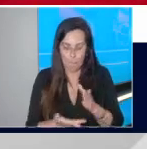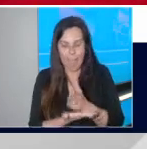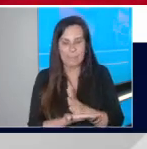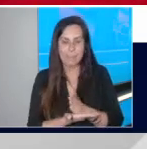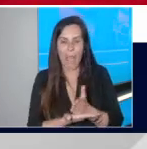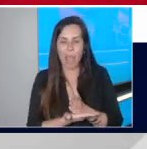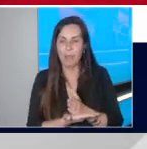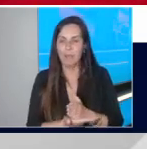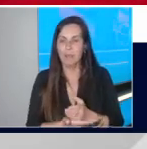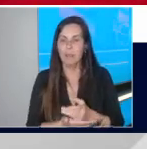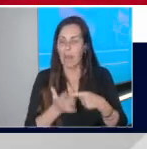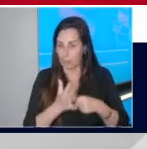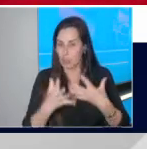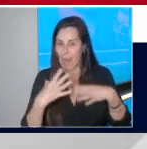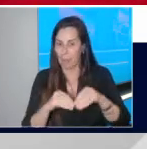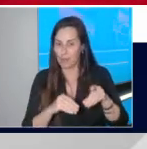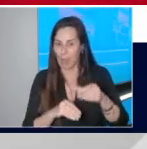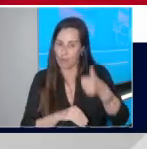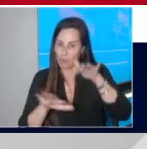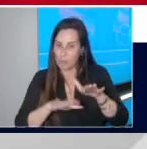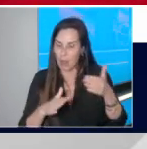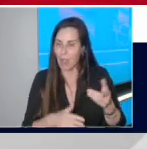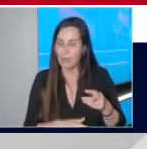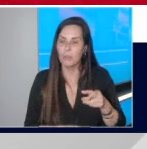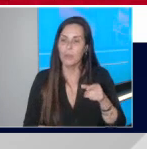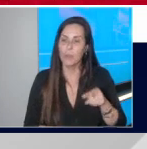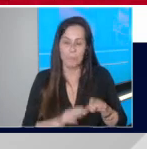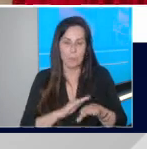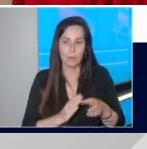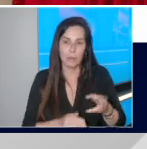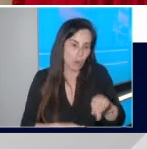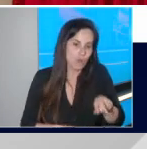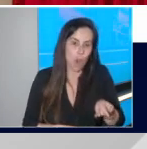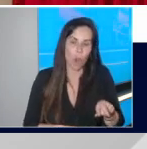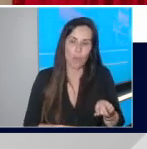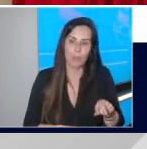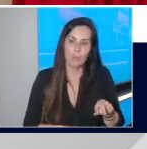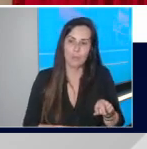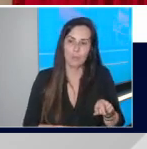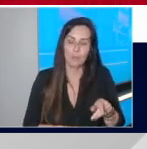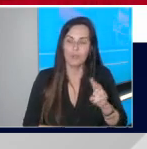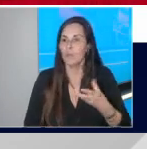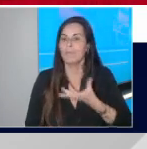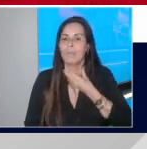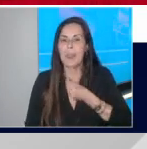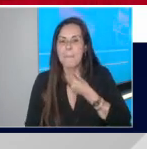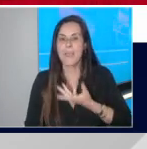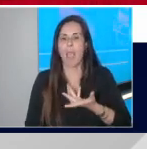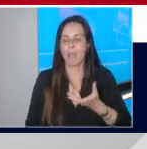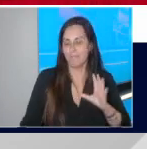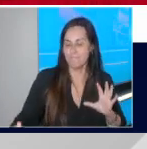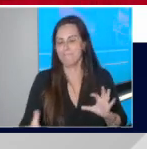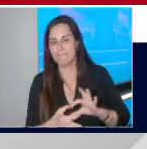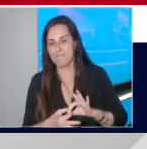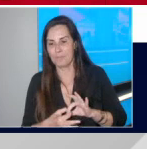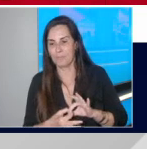הזה, כמו למשל המשפחה של לורנס וונג, הוא מצד אחד יש לו איזושהי כמיהה, איזושהי הזדהות, איזשהו